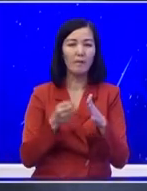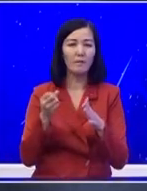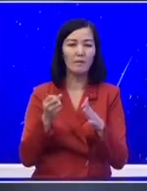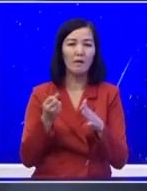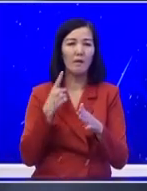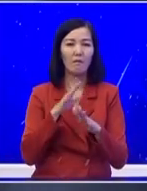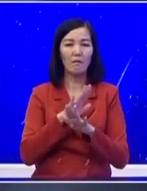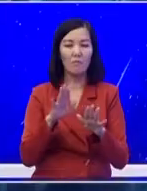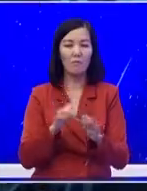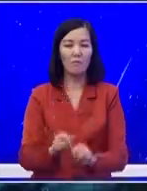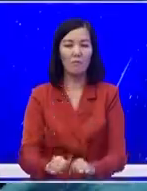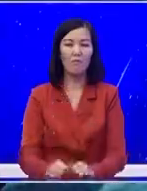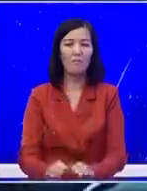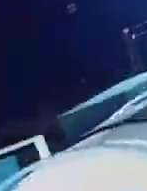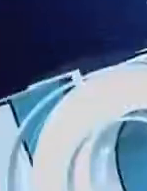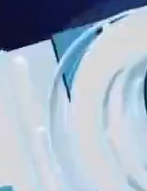состоянии.